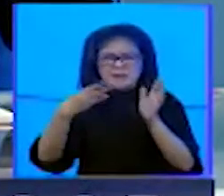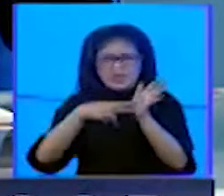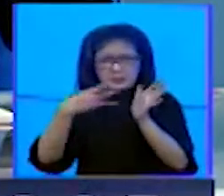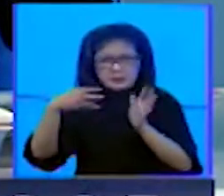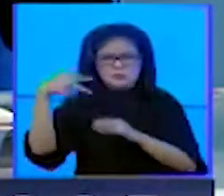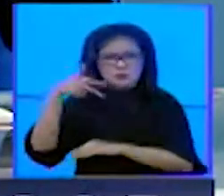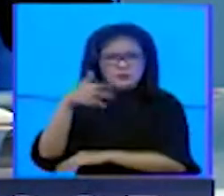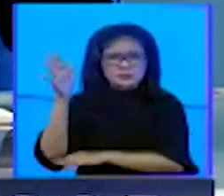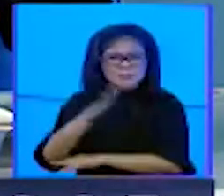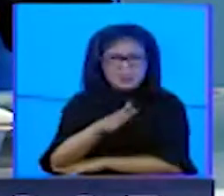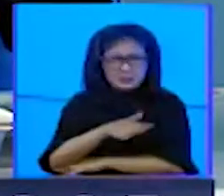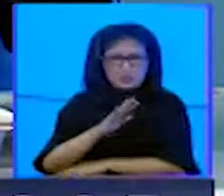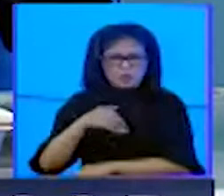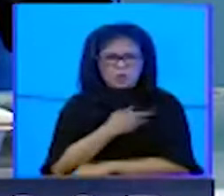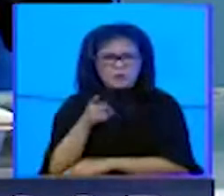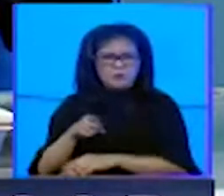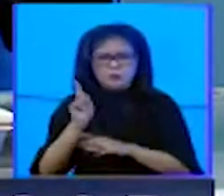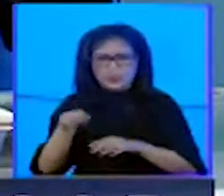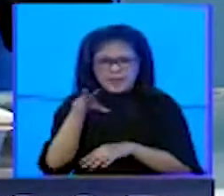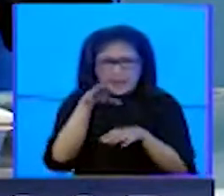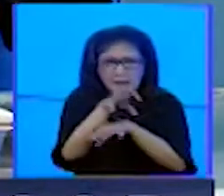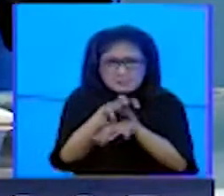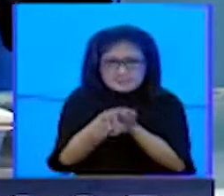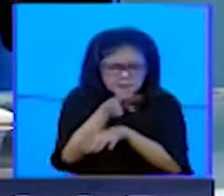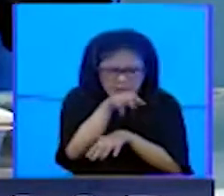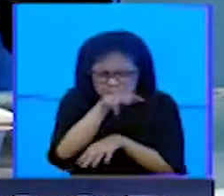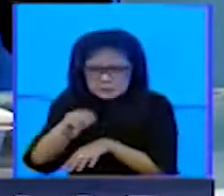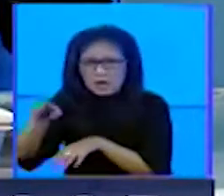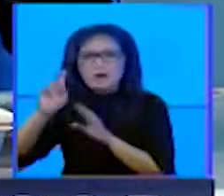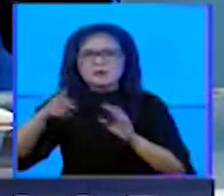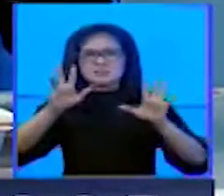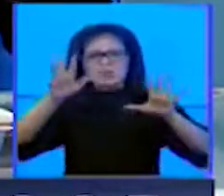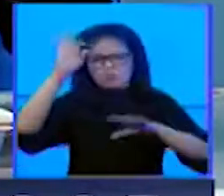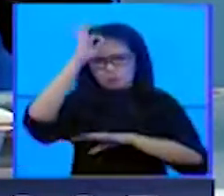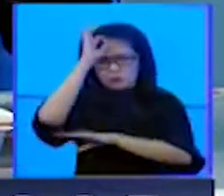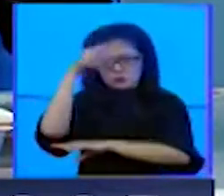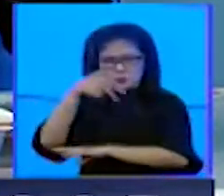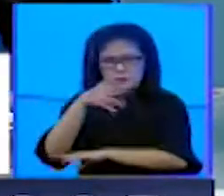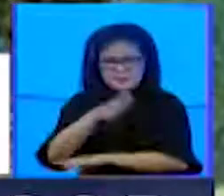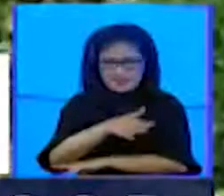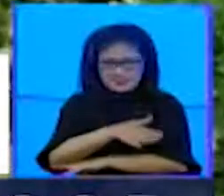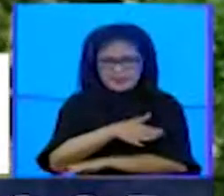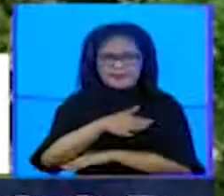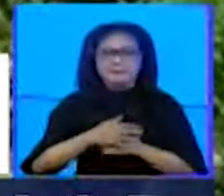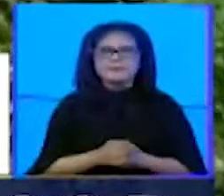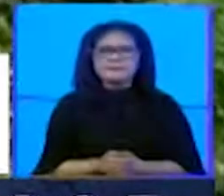tim SAR menurunkan anjing pelacak K9 Polda Sulawesi Selatan.